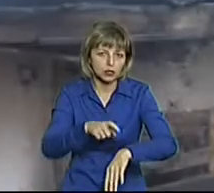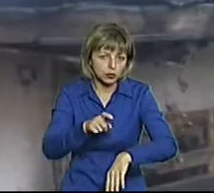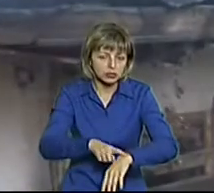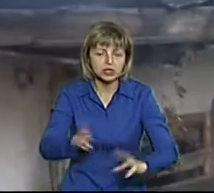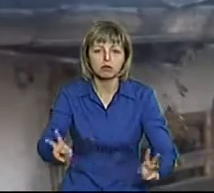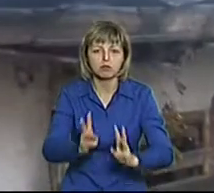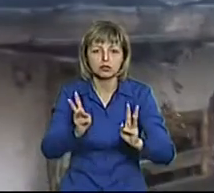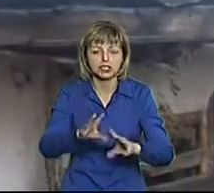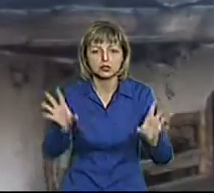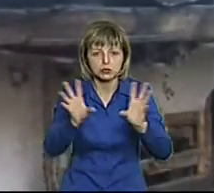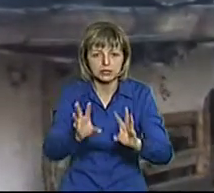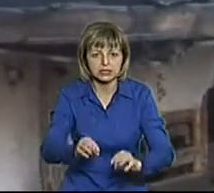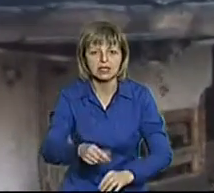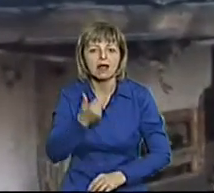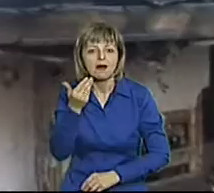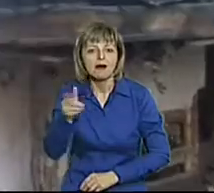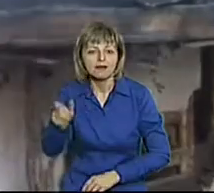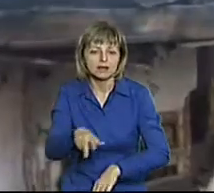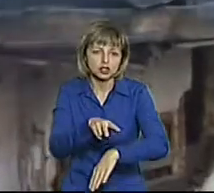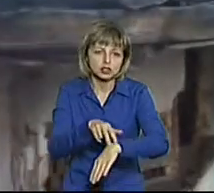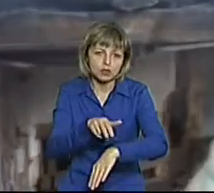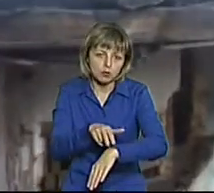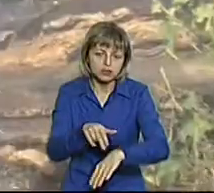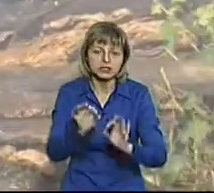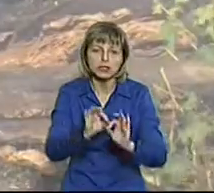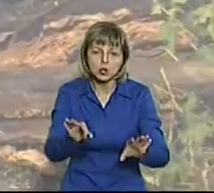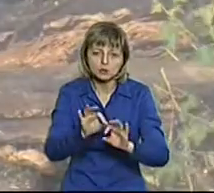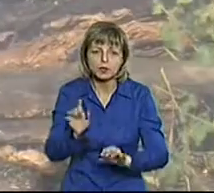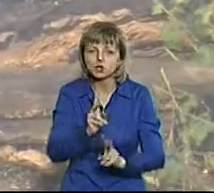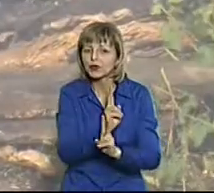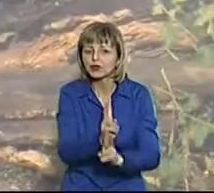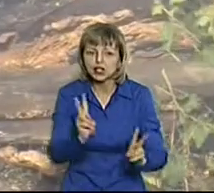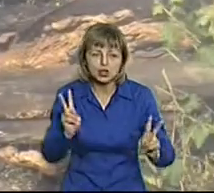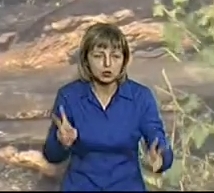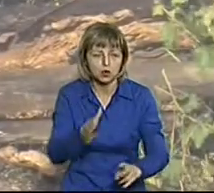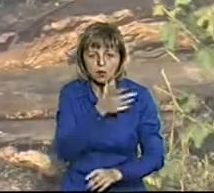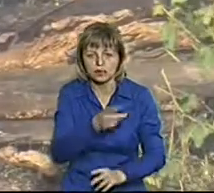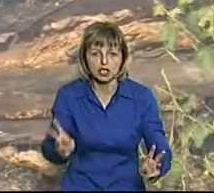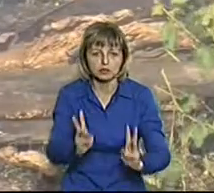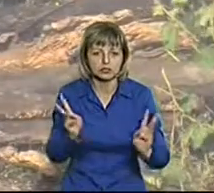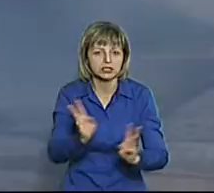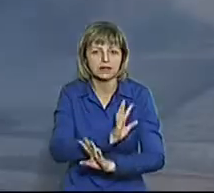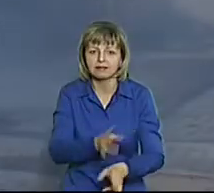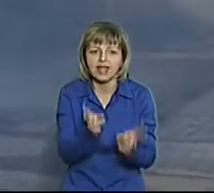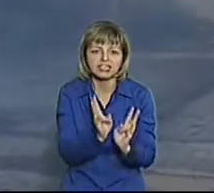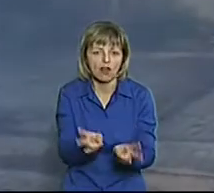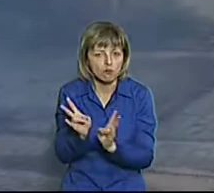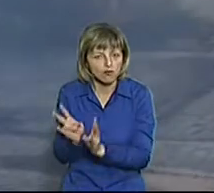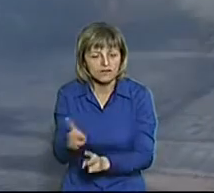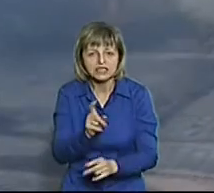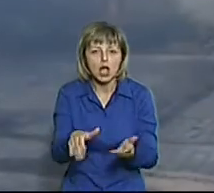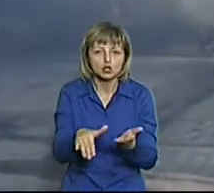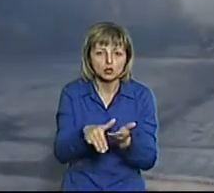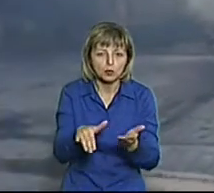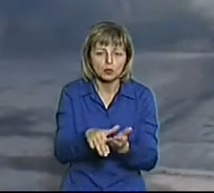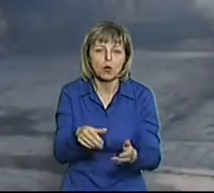Зданевича, пожежу загасили. Речниця поліції Ольга Бозолук розповіла, що ніхто під час пожежі не травмувався. За допомогою